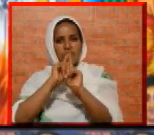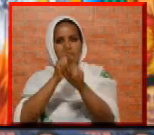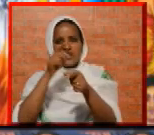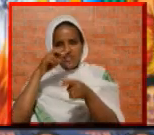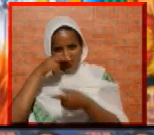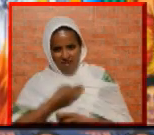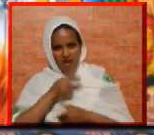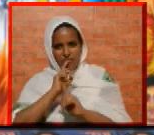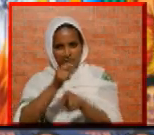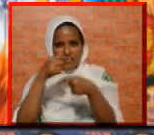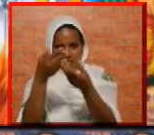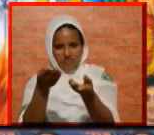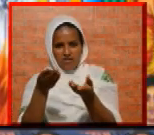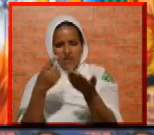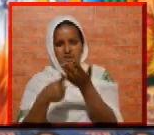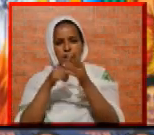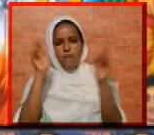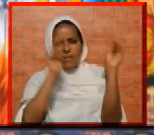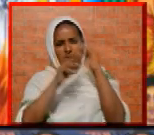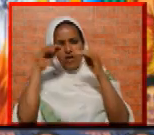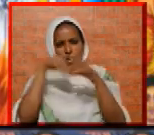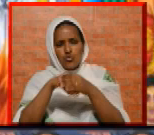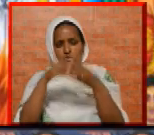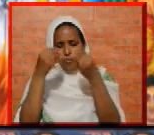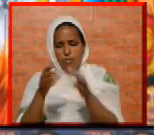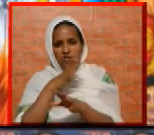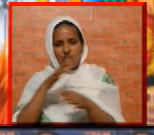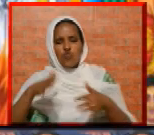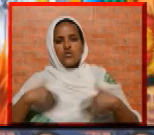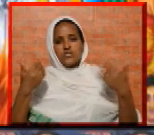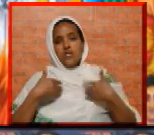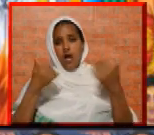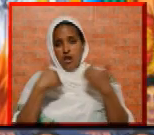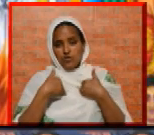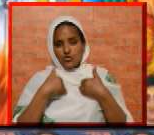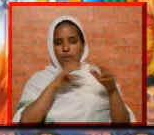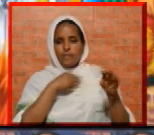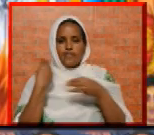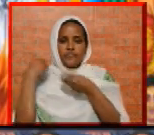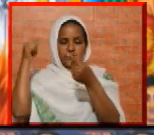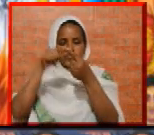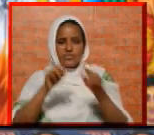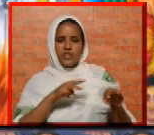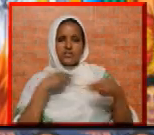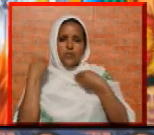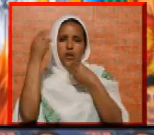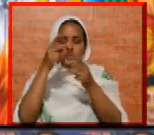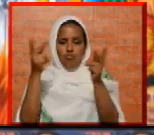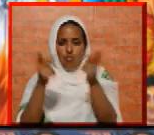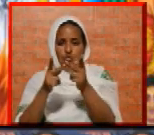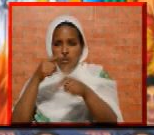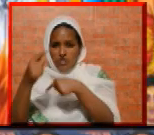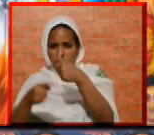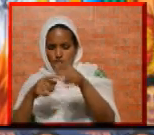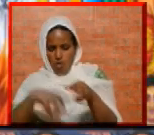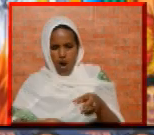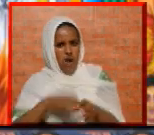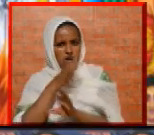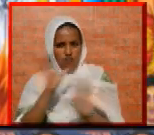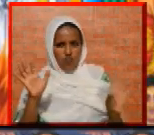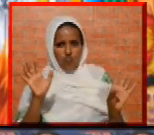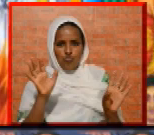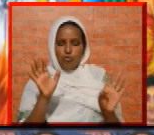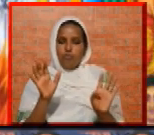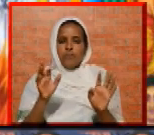እንግዲህ የእግዚአብሔር ሰዎች በመከራ ውስጥ መከራ የማያጠፋው ደስታ አላቸው ሰማያታት ወደ ሰማይትነት አደባባይ ሲሄዱ